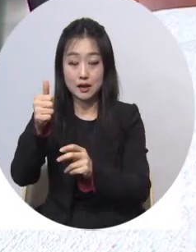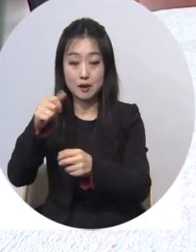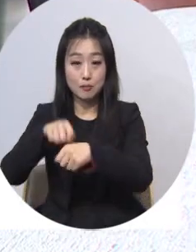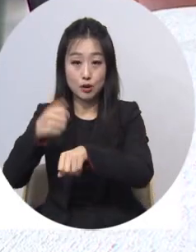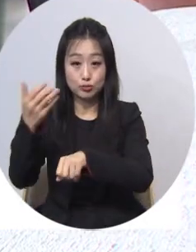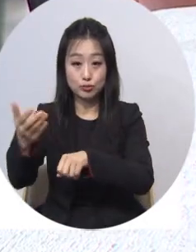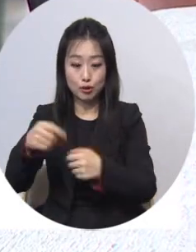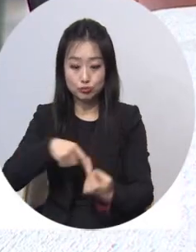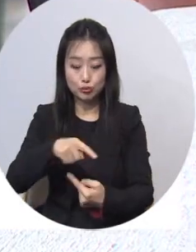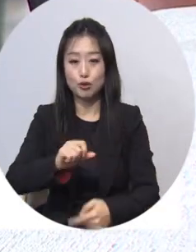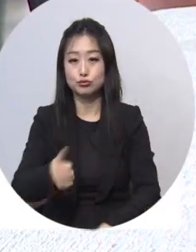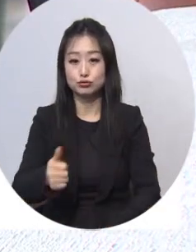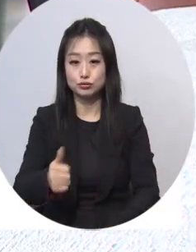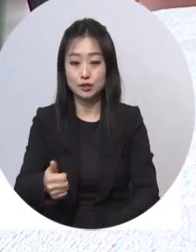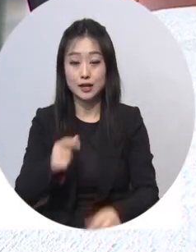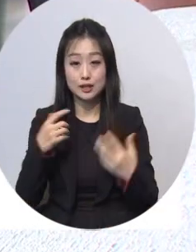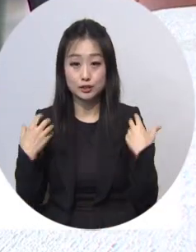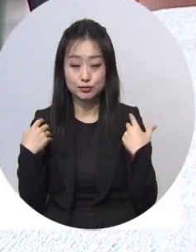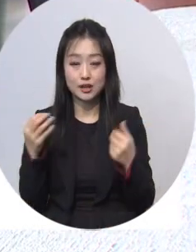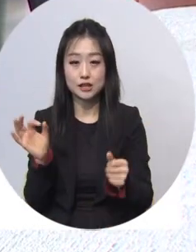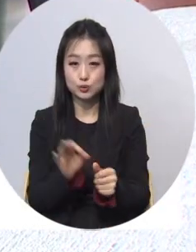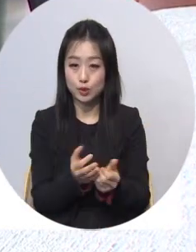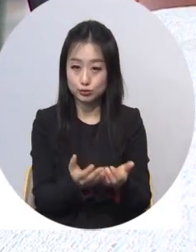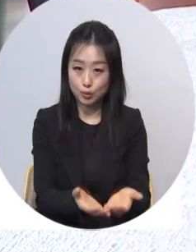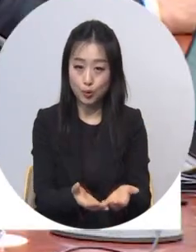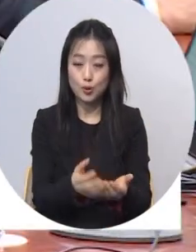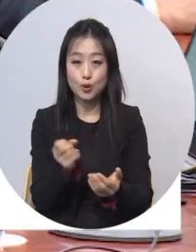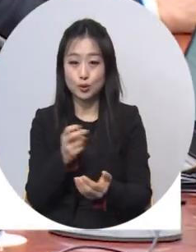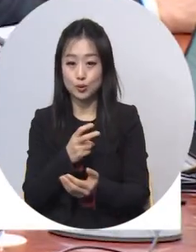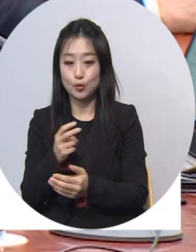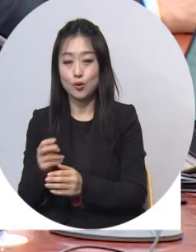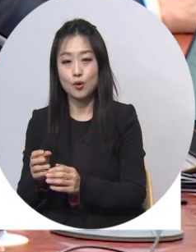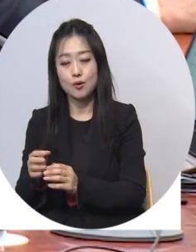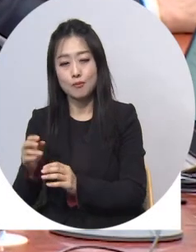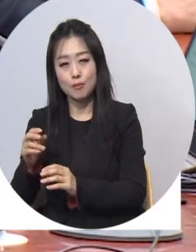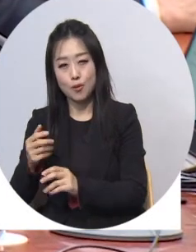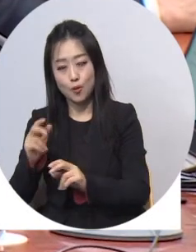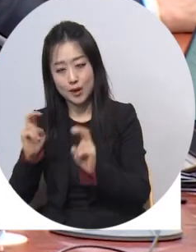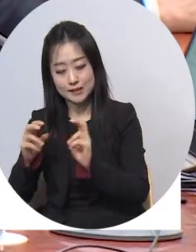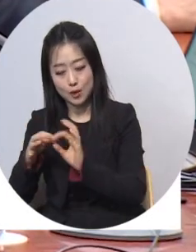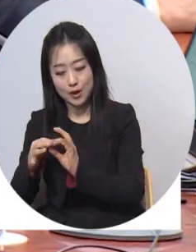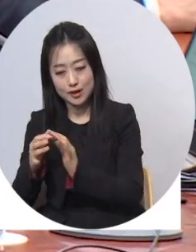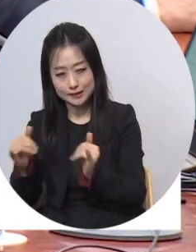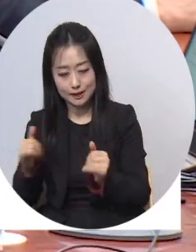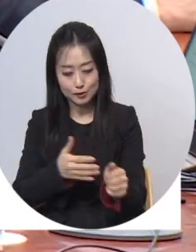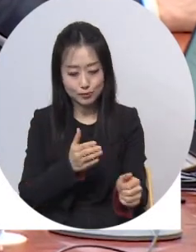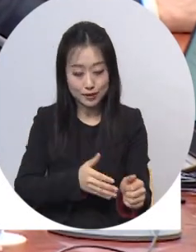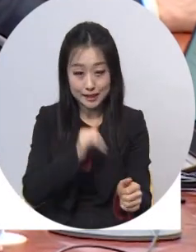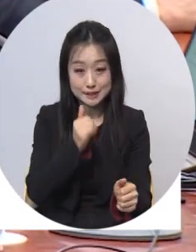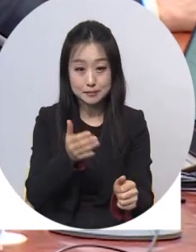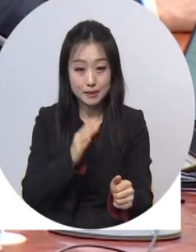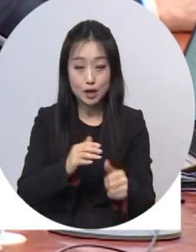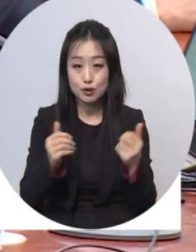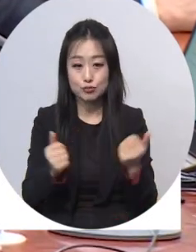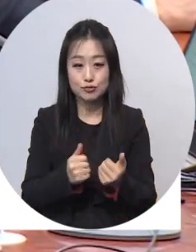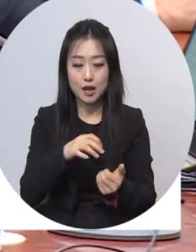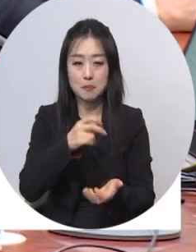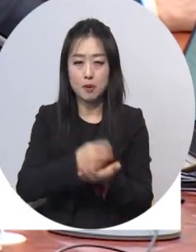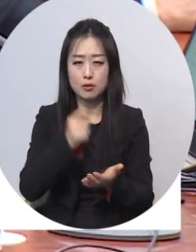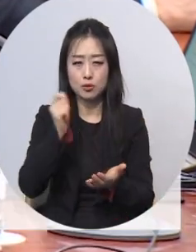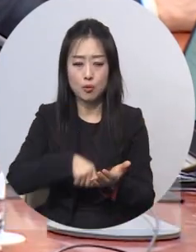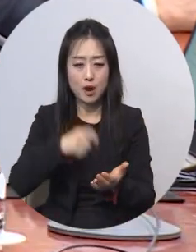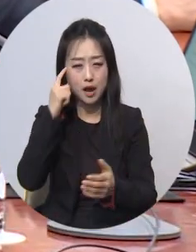분야 지원 대책을 마련하고 경제단체도 마지막 유예 요청임을 약속했지만 여전히 국회는 묵묵부답이라며